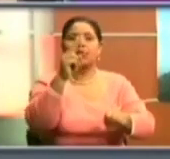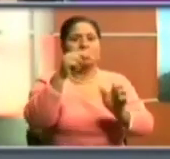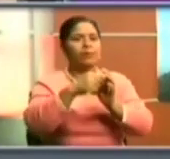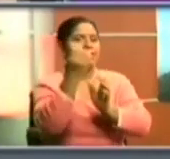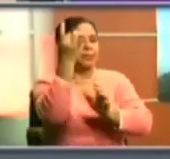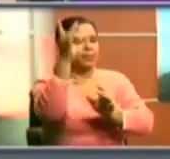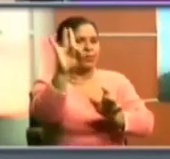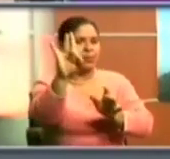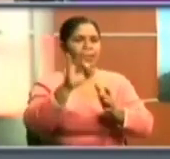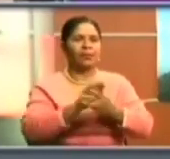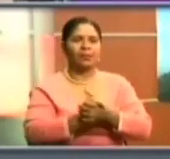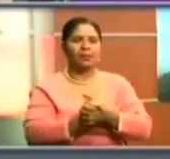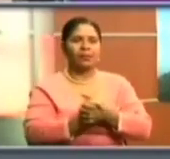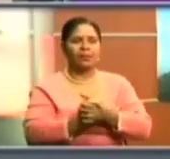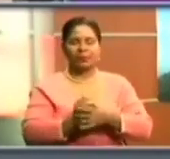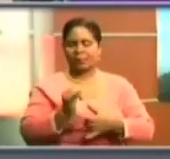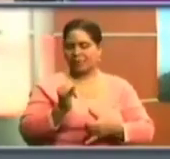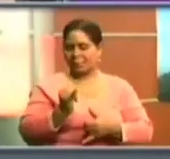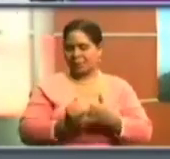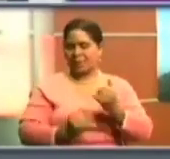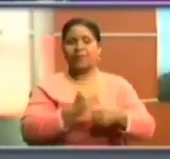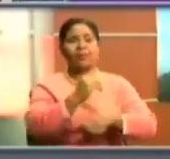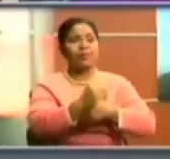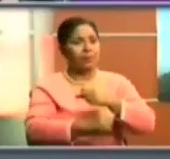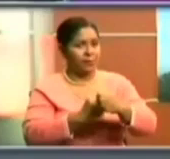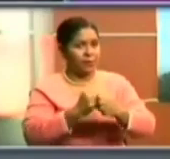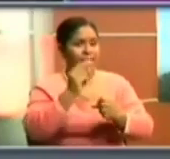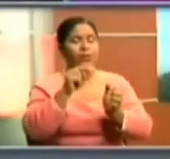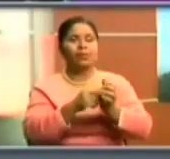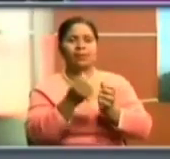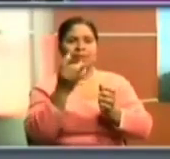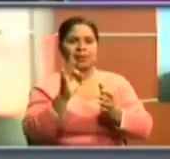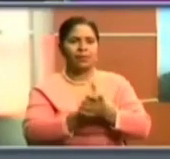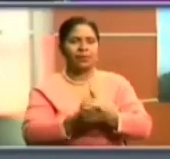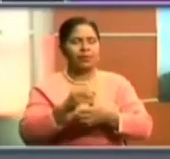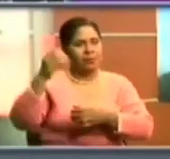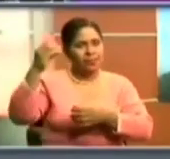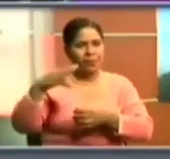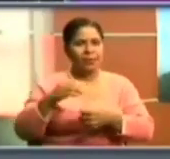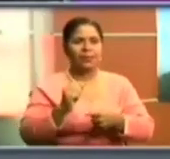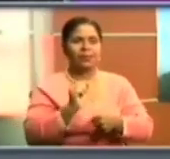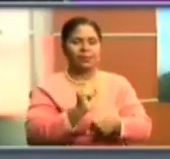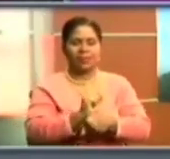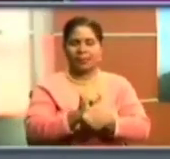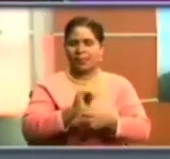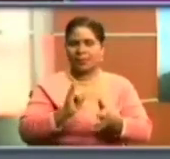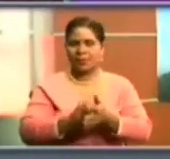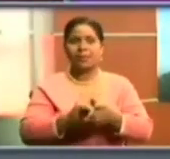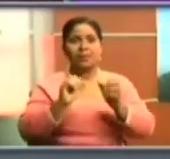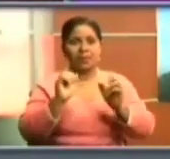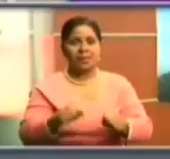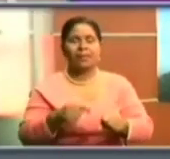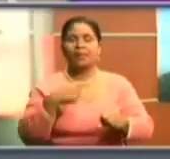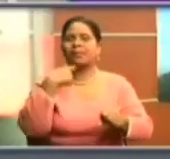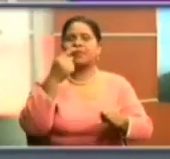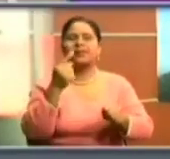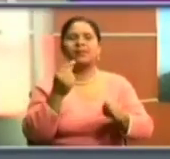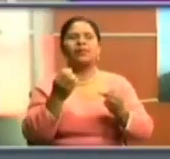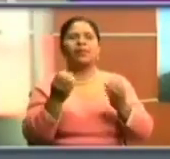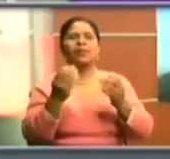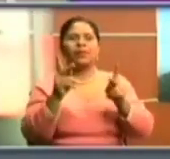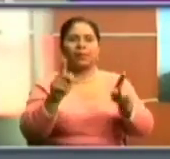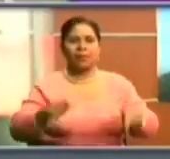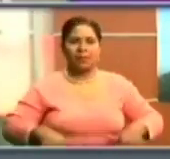2018. Donc, à la fin de l'année 2018. C'est grâce à l'exercice ou qu'a estimé la quantité de monde